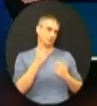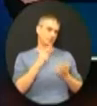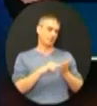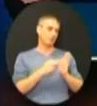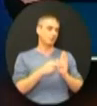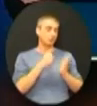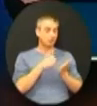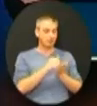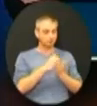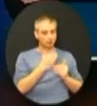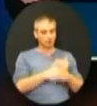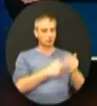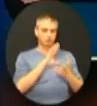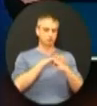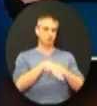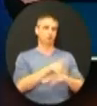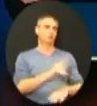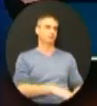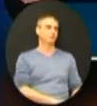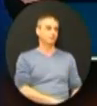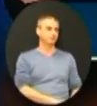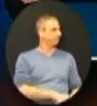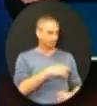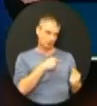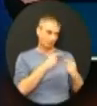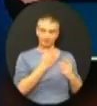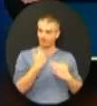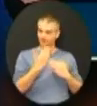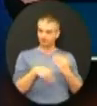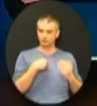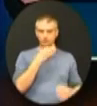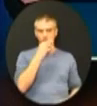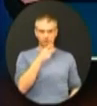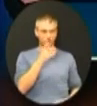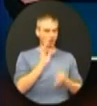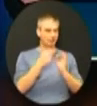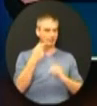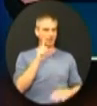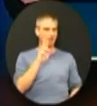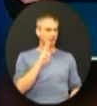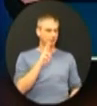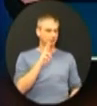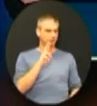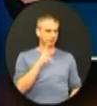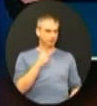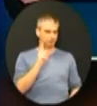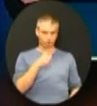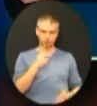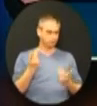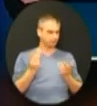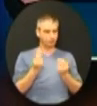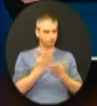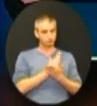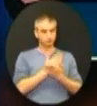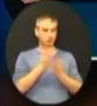מדיניות המשכיות ה מה ש א מתקים אני אנחנו מתקררים לקראת סיום אני רוצה לשאול אותך את ר דין גלר א יש איזה נוסחת בייניים אתה